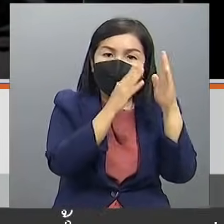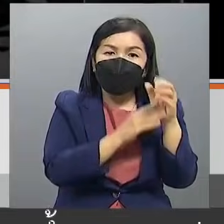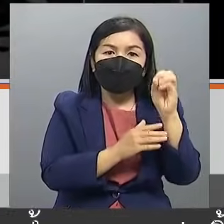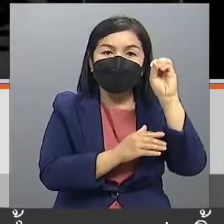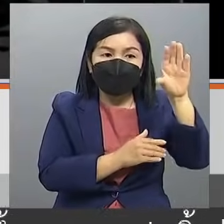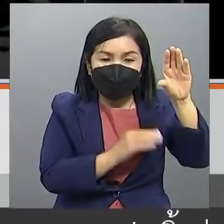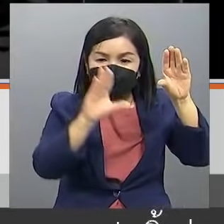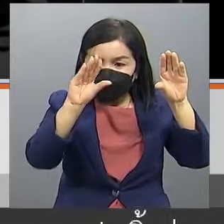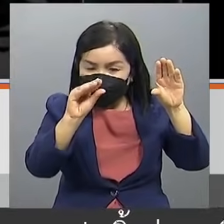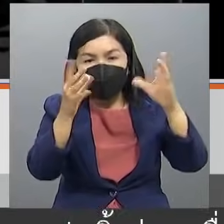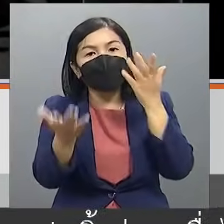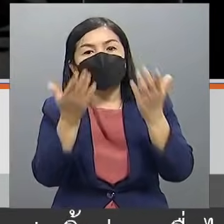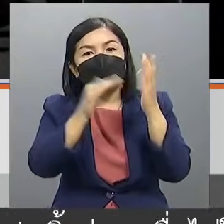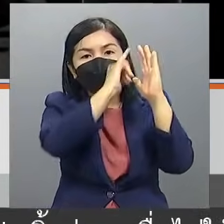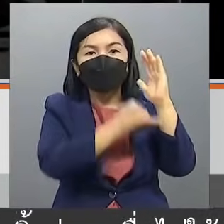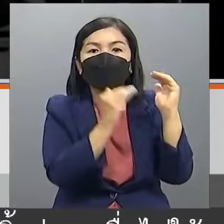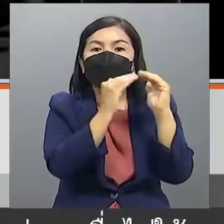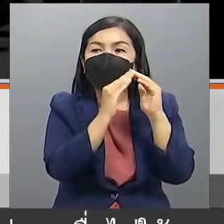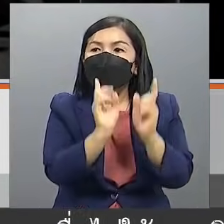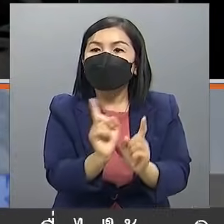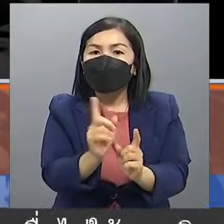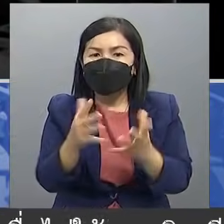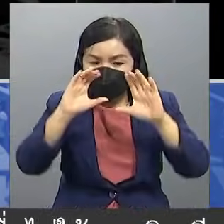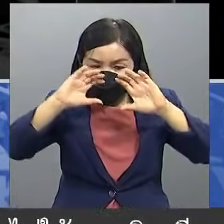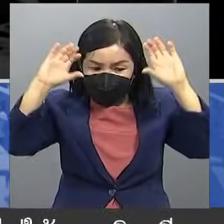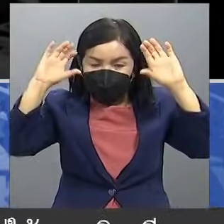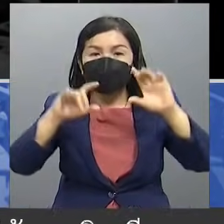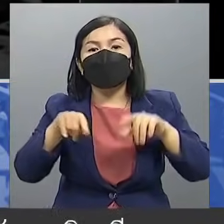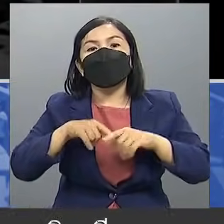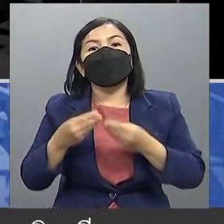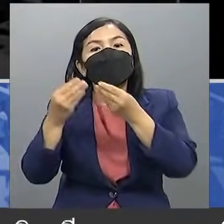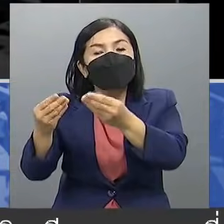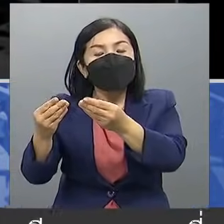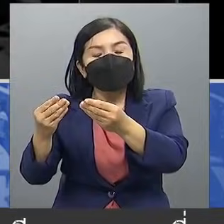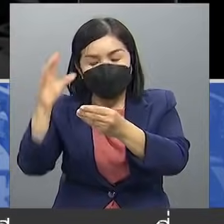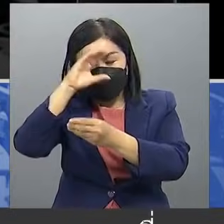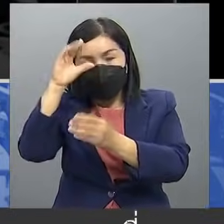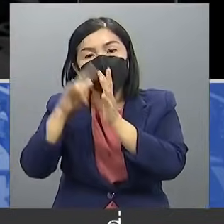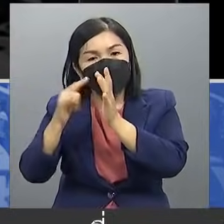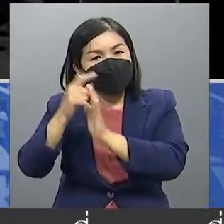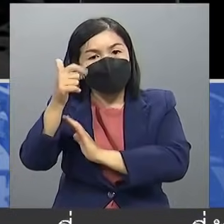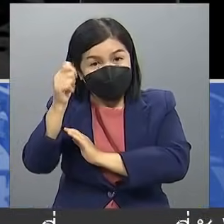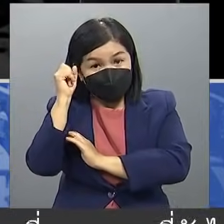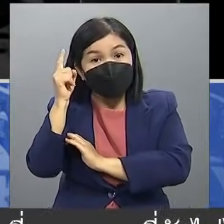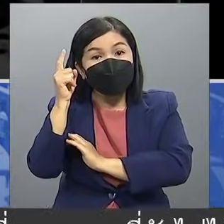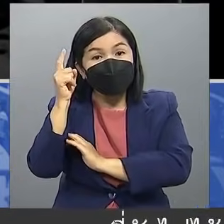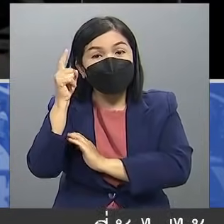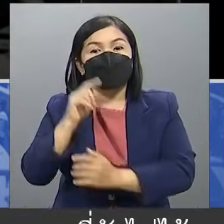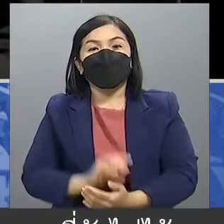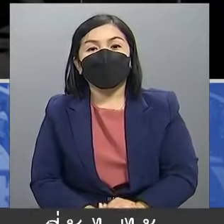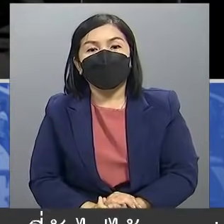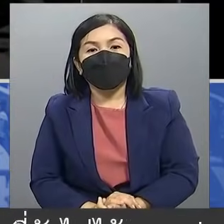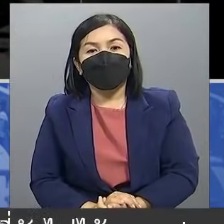รงนี้แต่ไงรัฐบาลก็ยืนยันว่ารัฐบาลให้กับทุกท้องถิ่นอยู่แล้วจัดหาวัคซีนให้เข้าใจไหมเออแต่เราก็ต้องให้ตาม